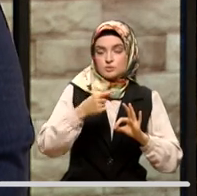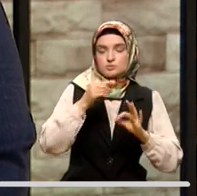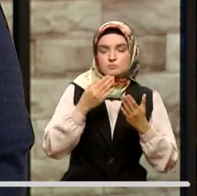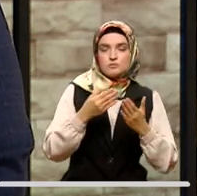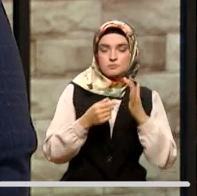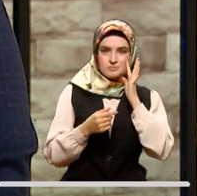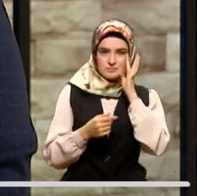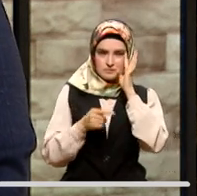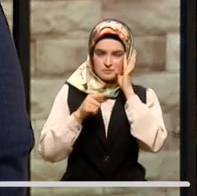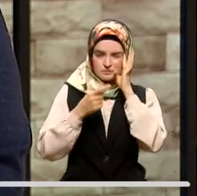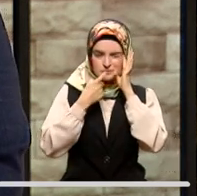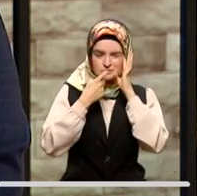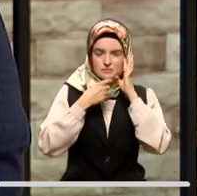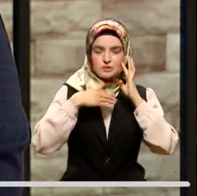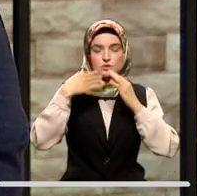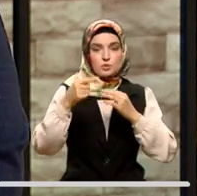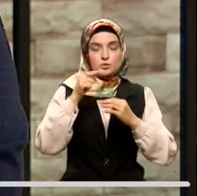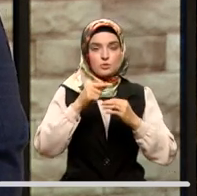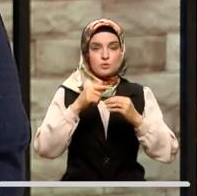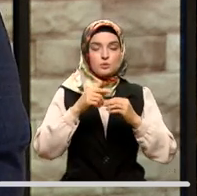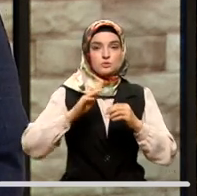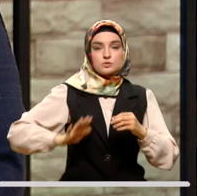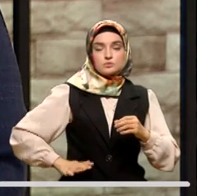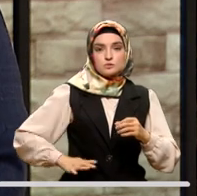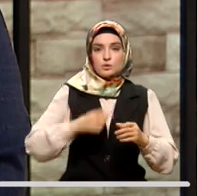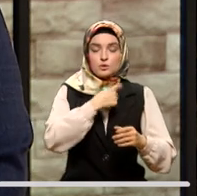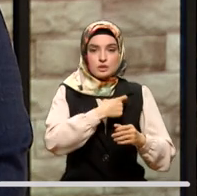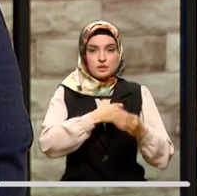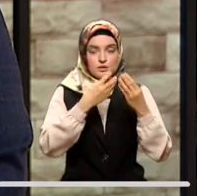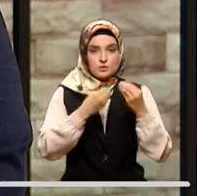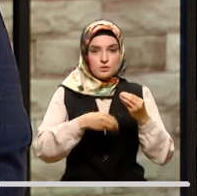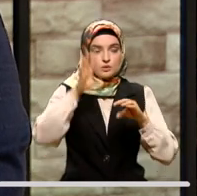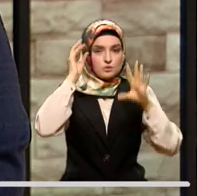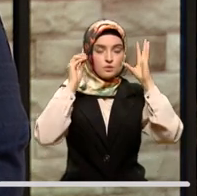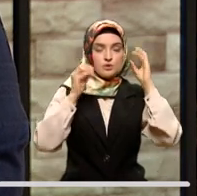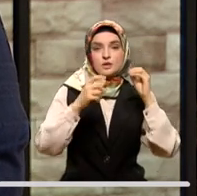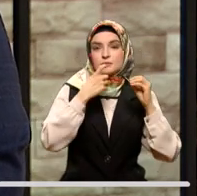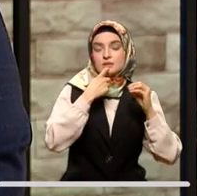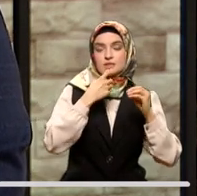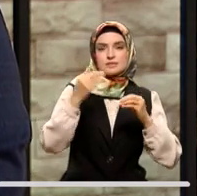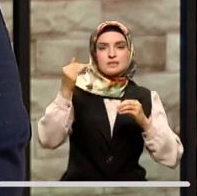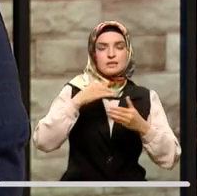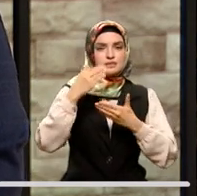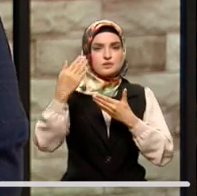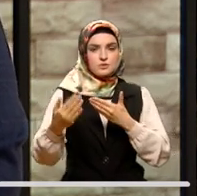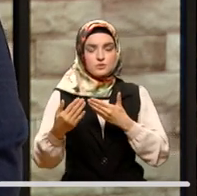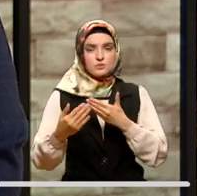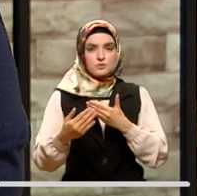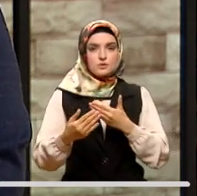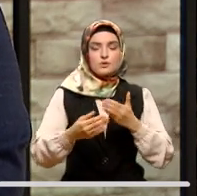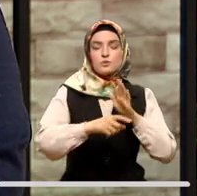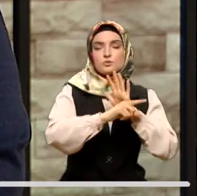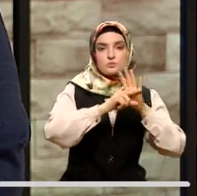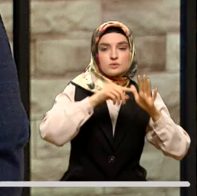var. Belli bir yaştan sonra da o çocuğa işte özellikle öğrenme yaşı geldikten sonra da işte sureleri